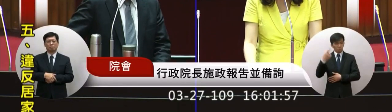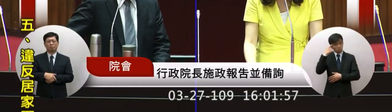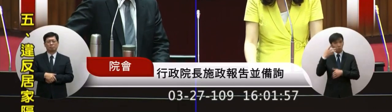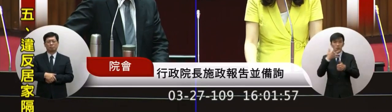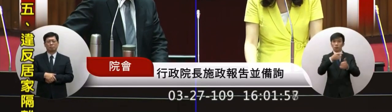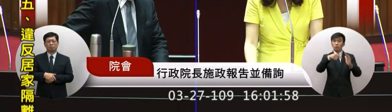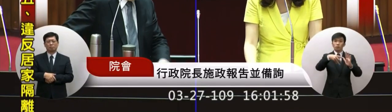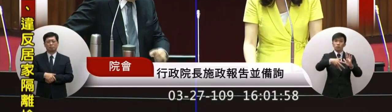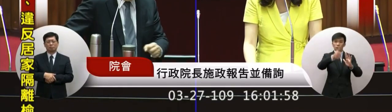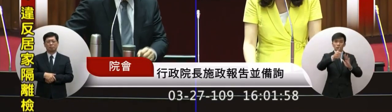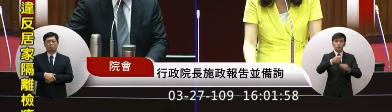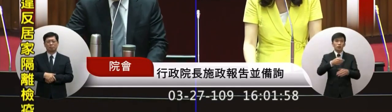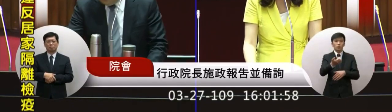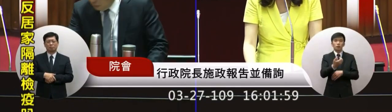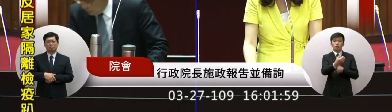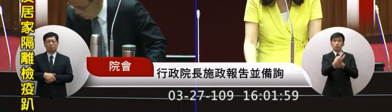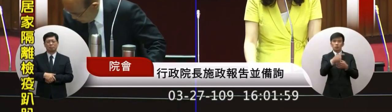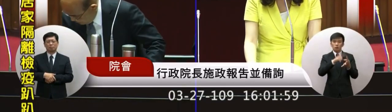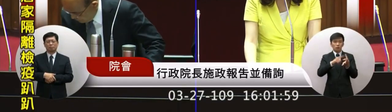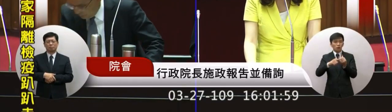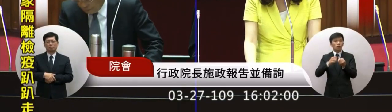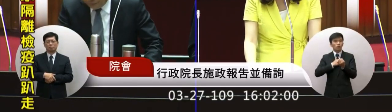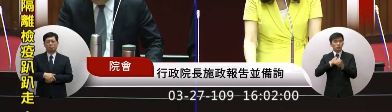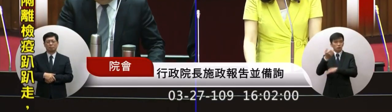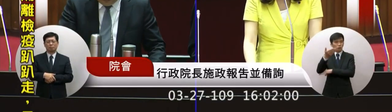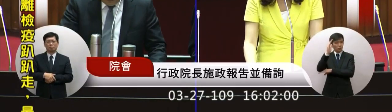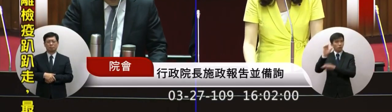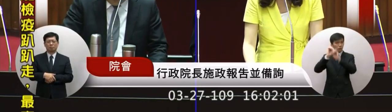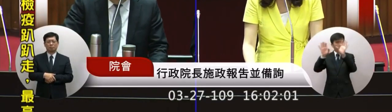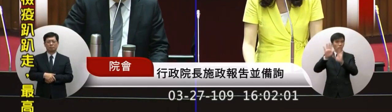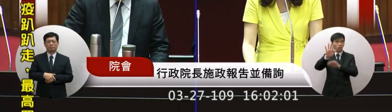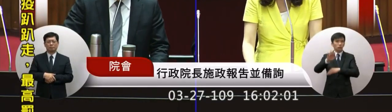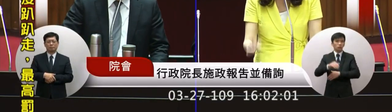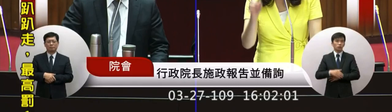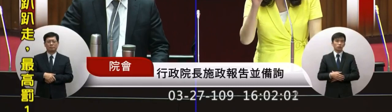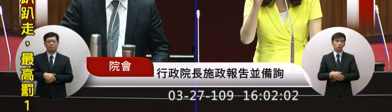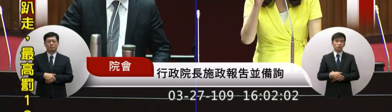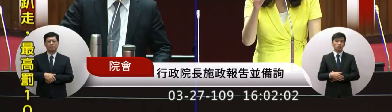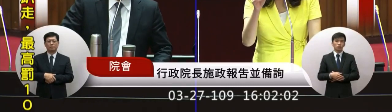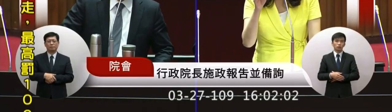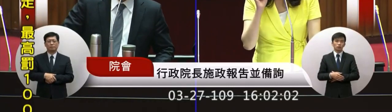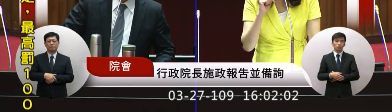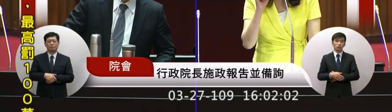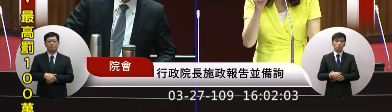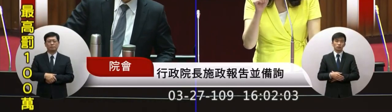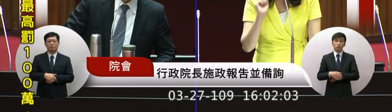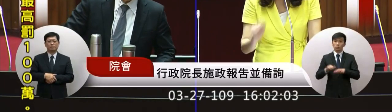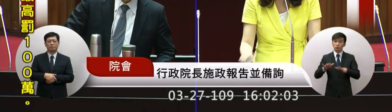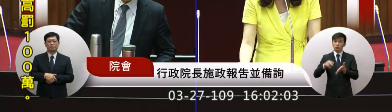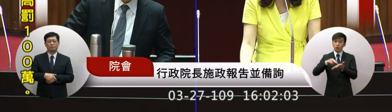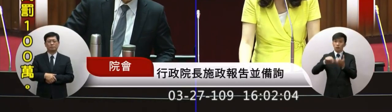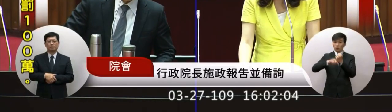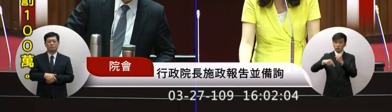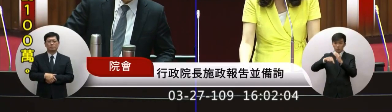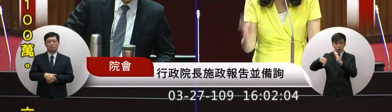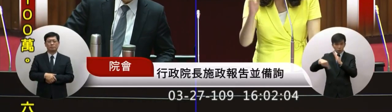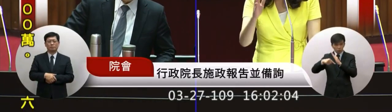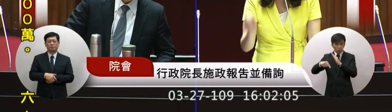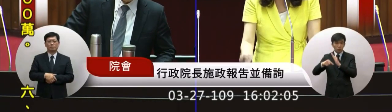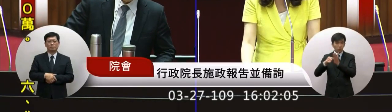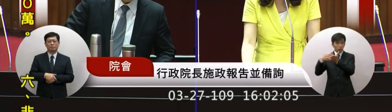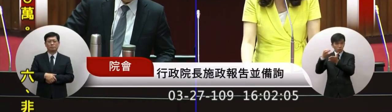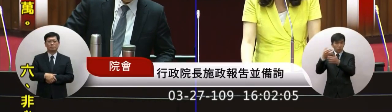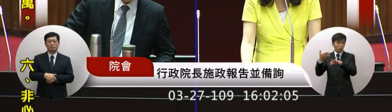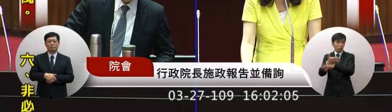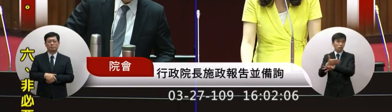院长，我知道这些我都已经看到政府的报告了哈。那所以呢，当我们通过立法院通过预算的那